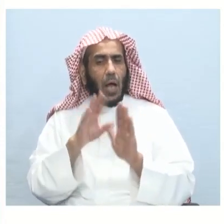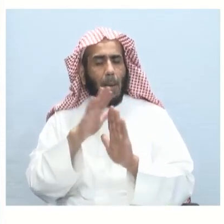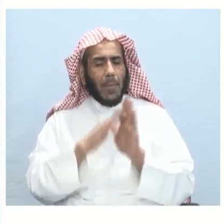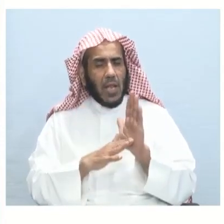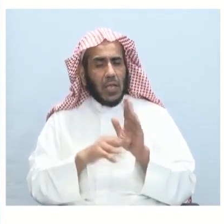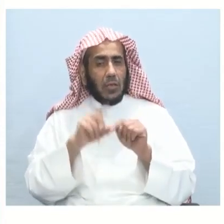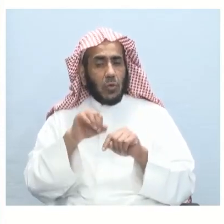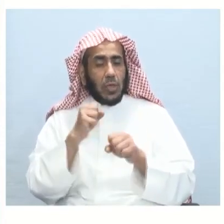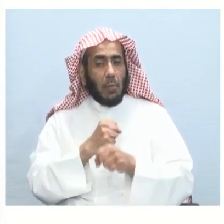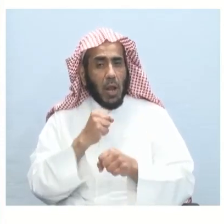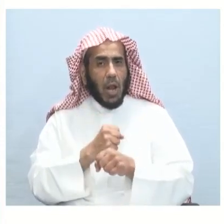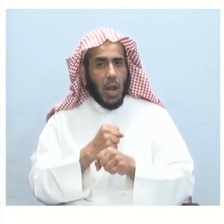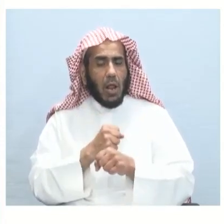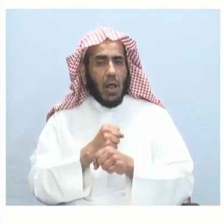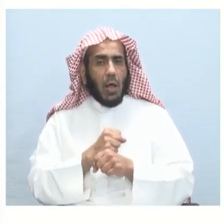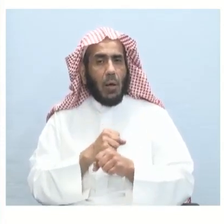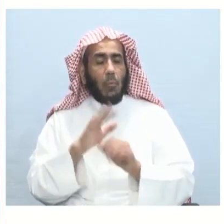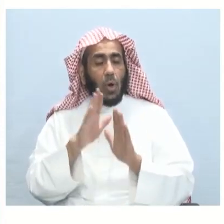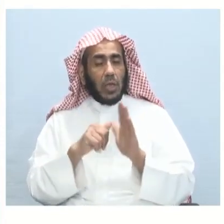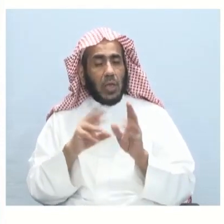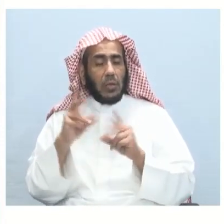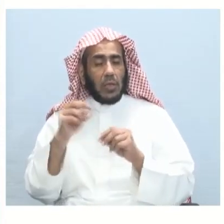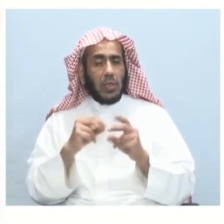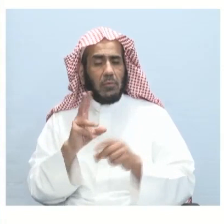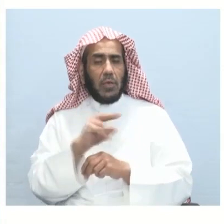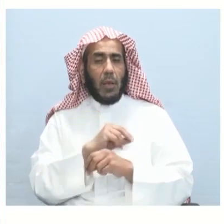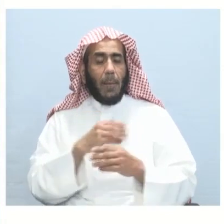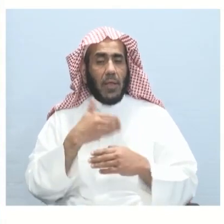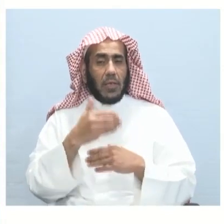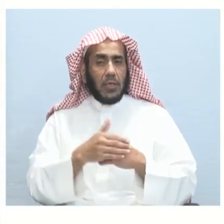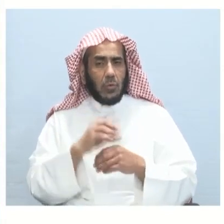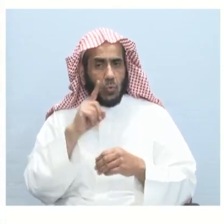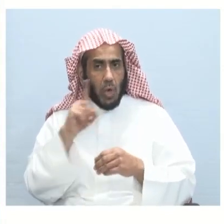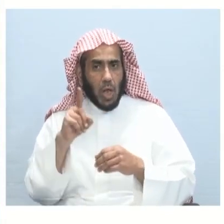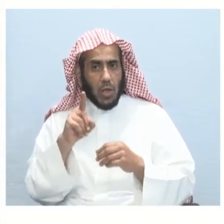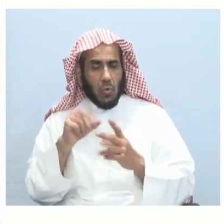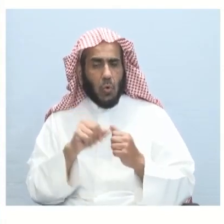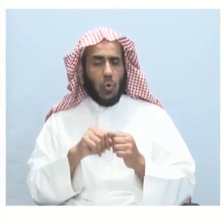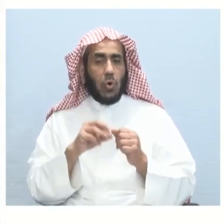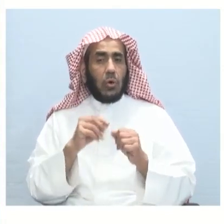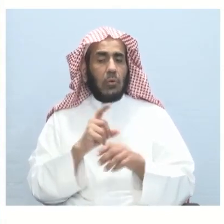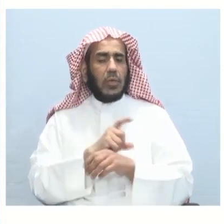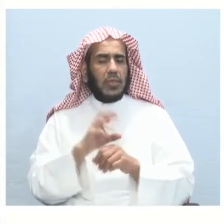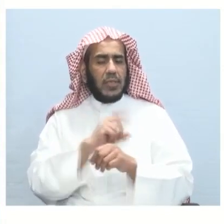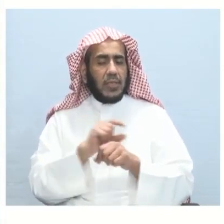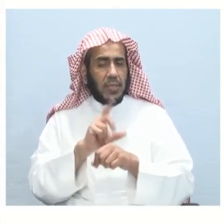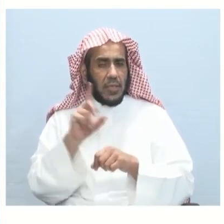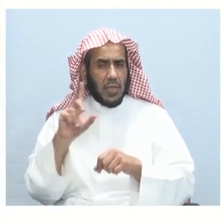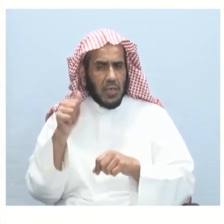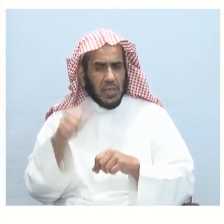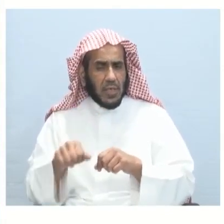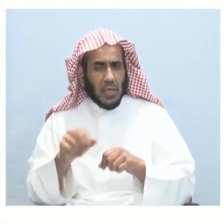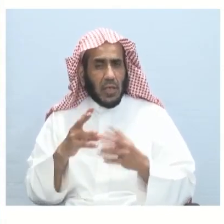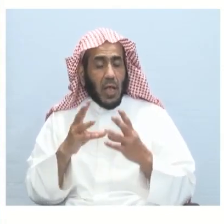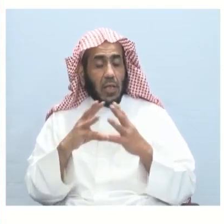التي نريد عمل مخطط لها على سبيل المثال بعد ذلك نلاحظ ظهور اداه زر اداه التحليل السريع